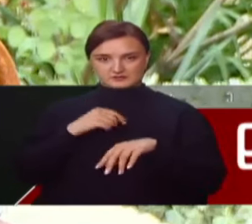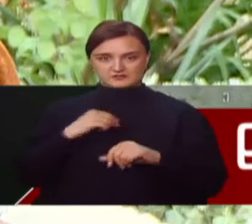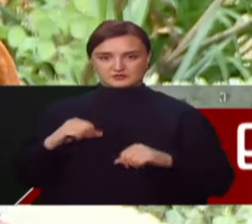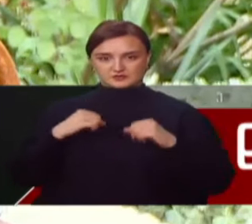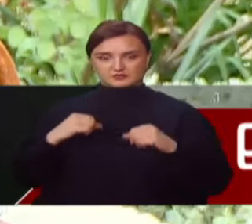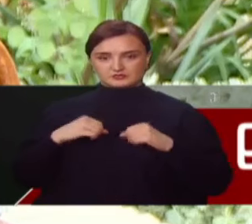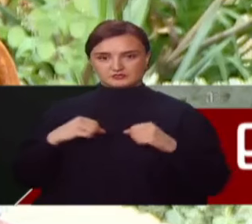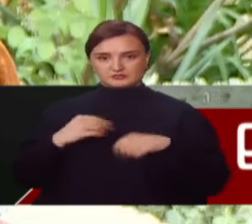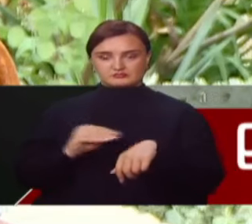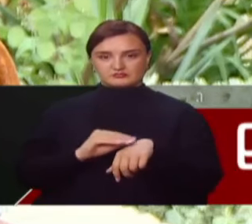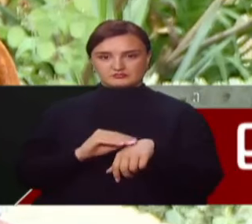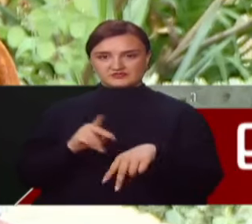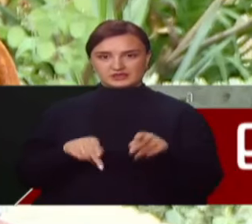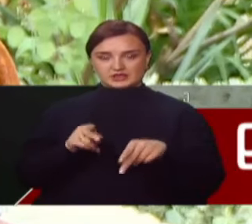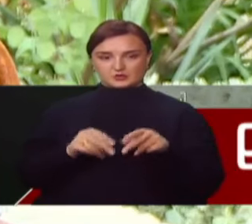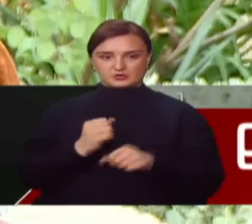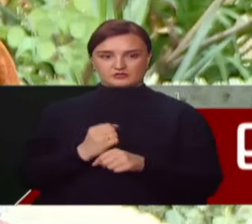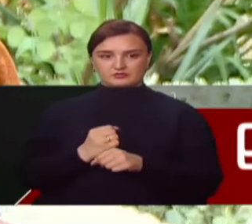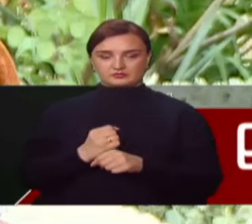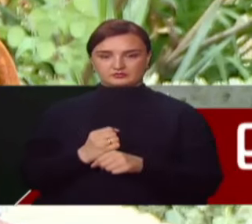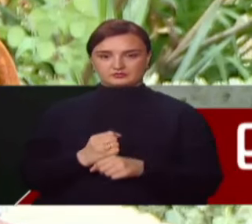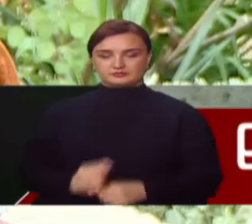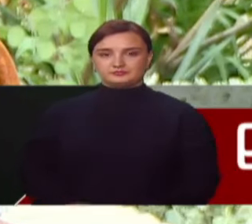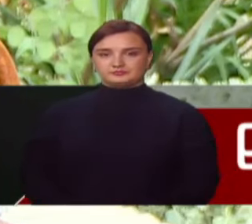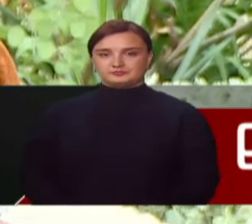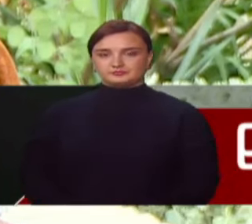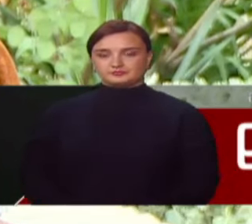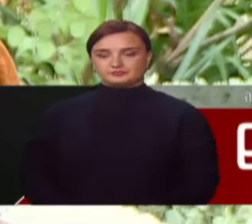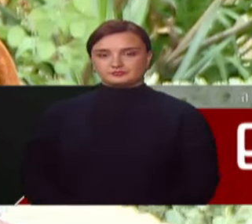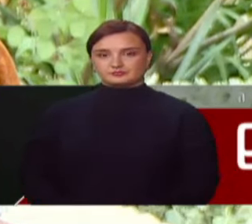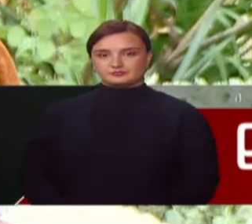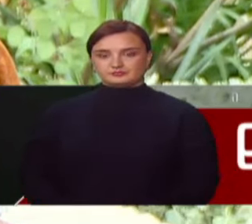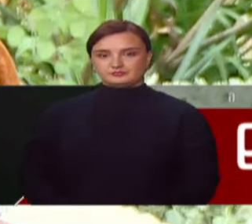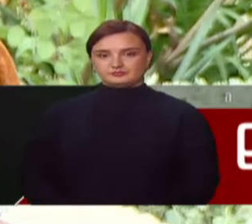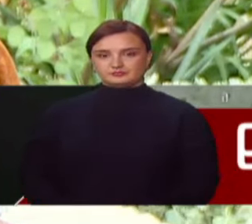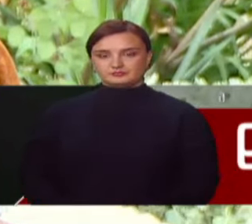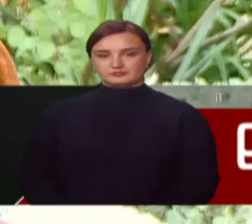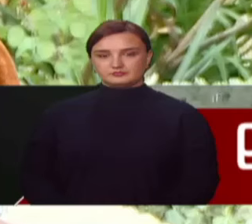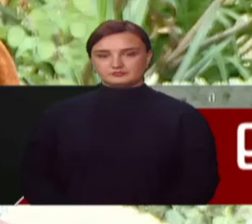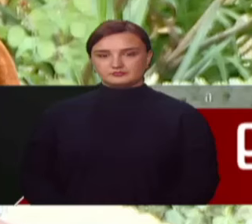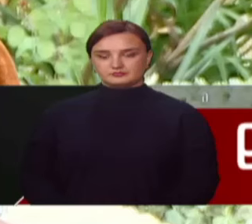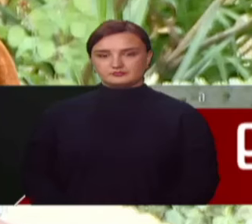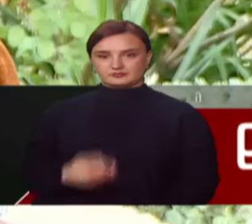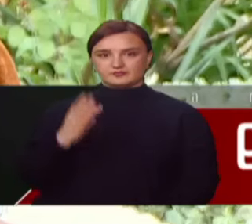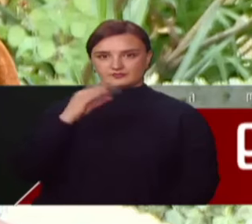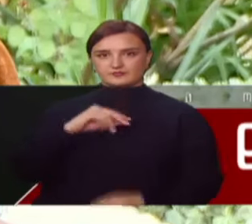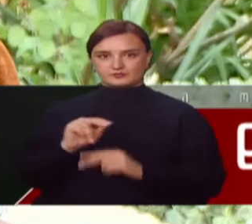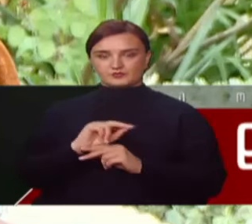ვცდილობდი ქირურგიულ ჩარევას. თუმცაღა დაექვემდებარა მკურნალობას